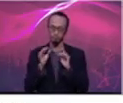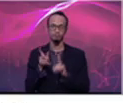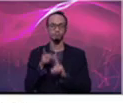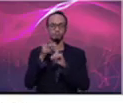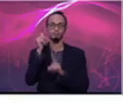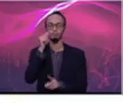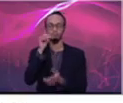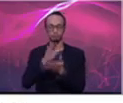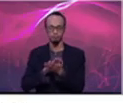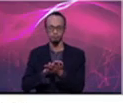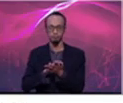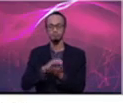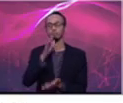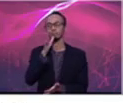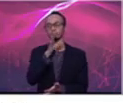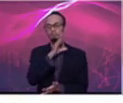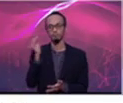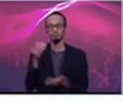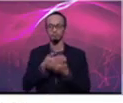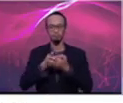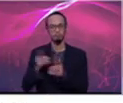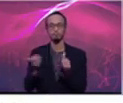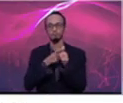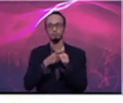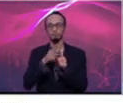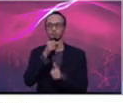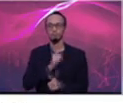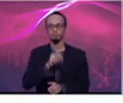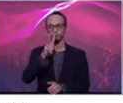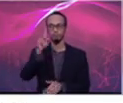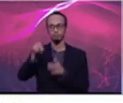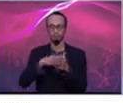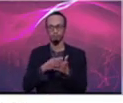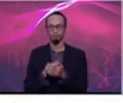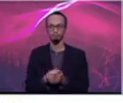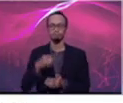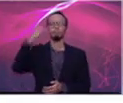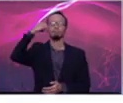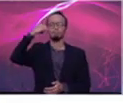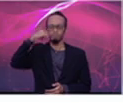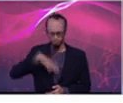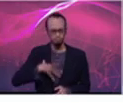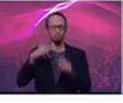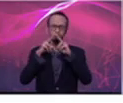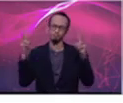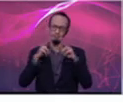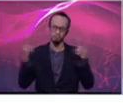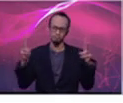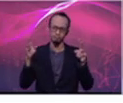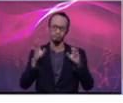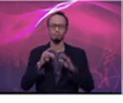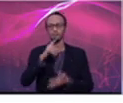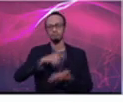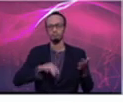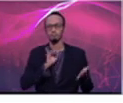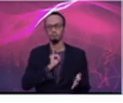ibu dan anak sulong yang baru berusia dua bulan terlalu menyesal saya menyesal sangat-sangat apa di atas perbuatan